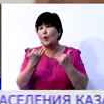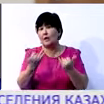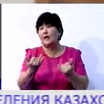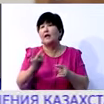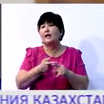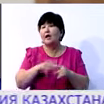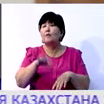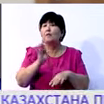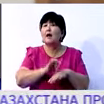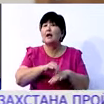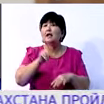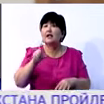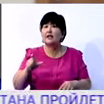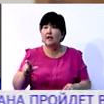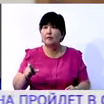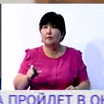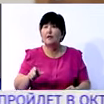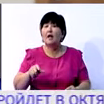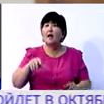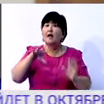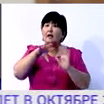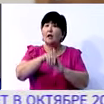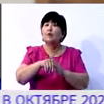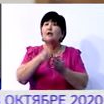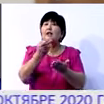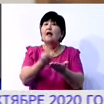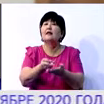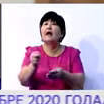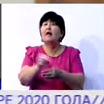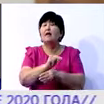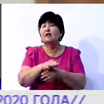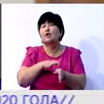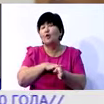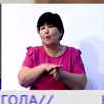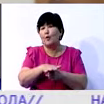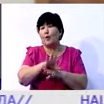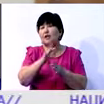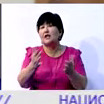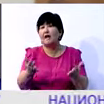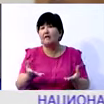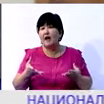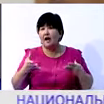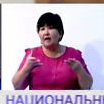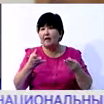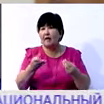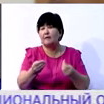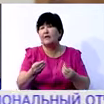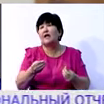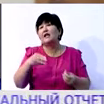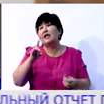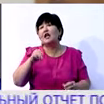Там больные находятся на лечении, полностью вовлечены в